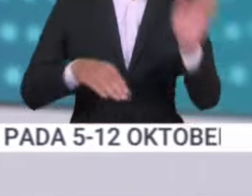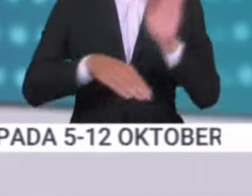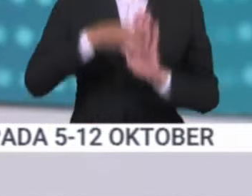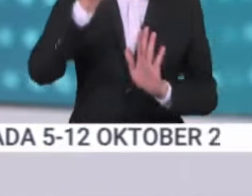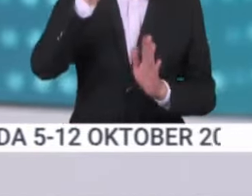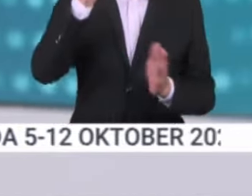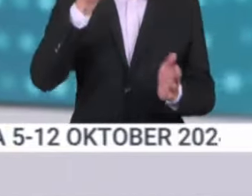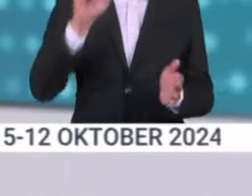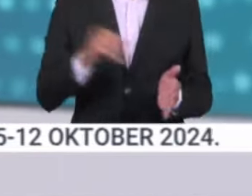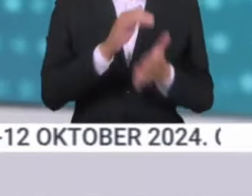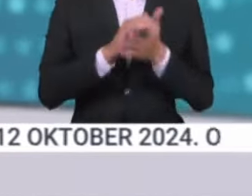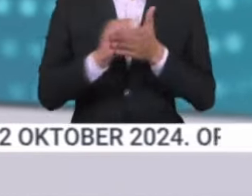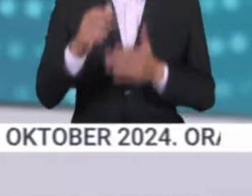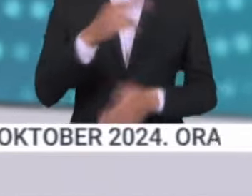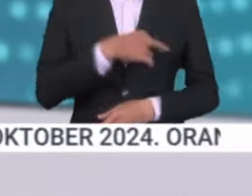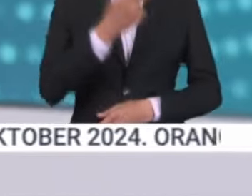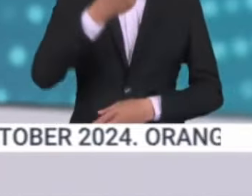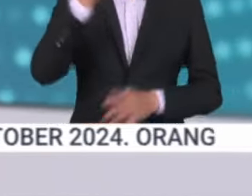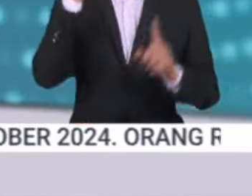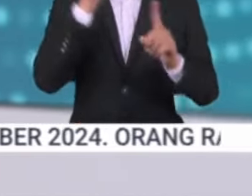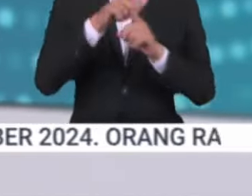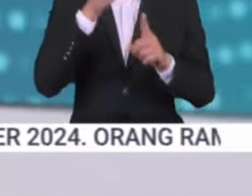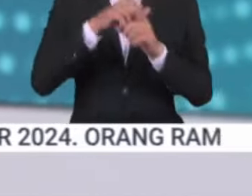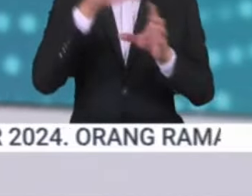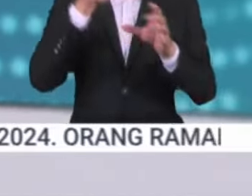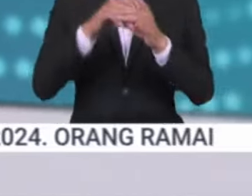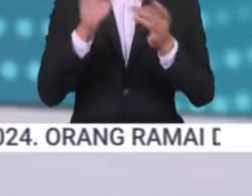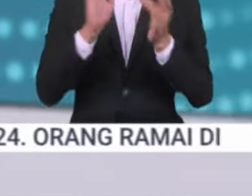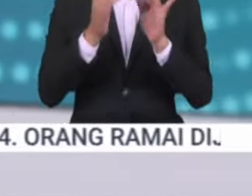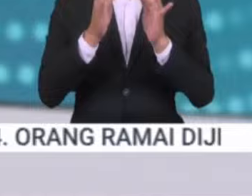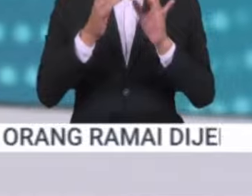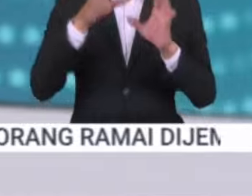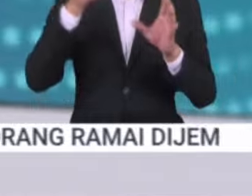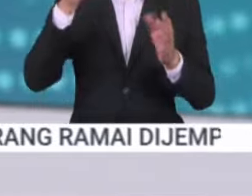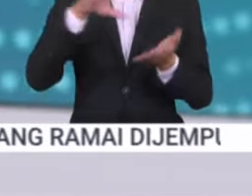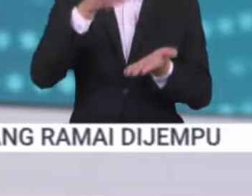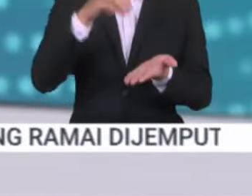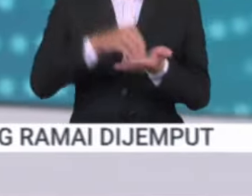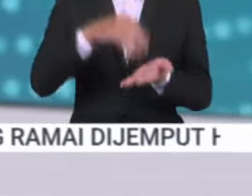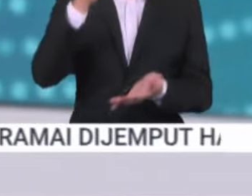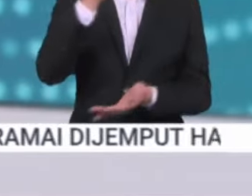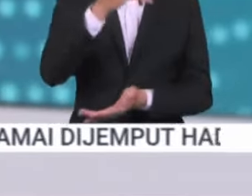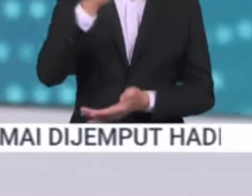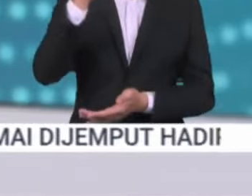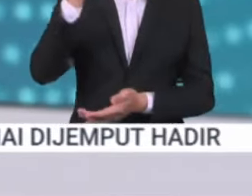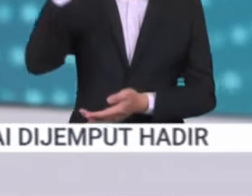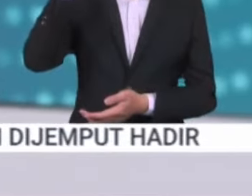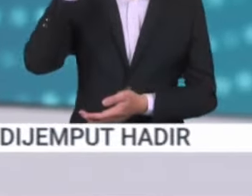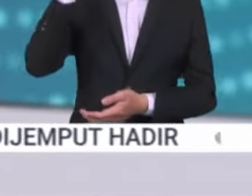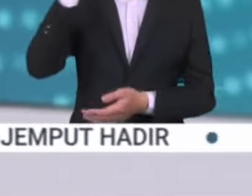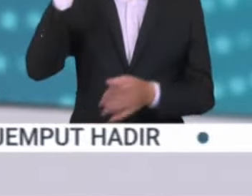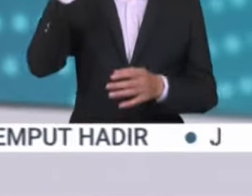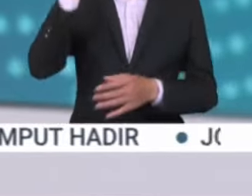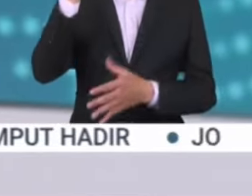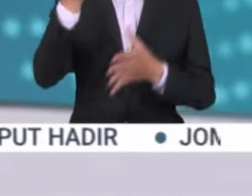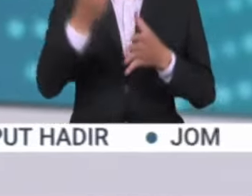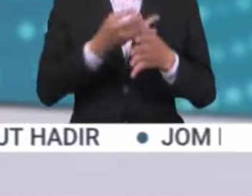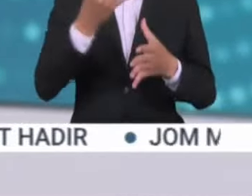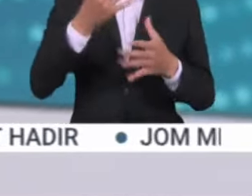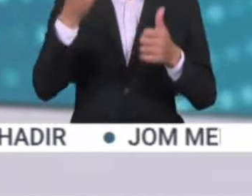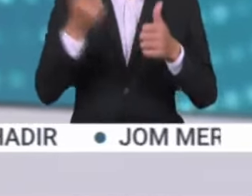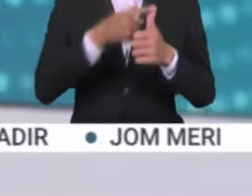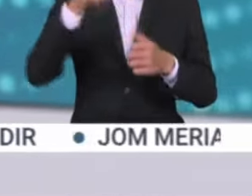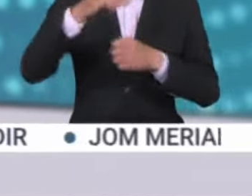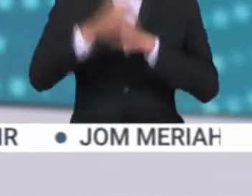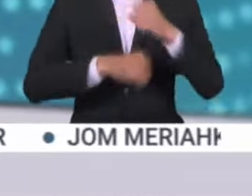Lebih RM1 juta kerugian akibat jenayah penipuan dalam talian direkodkan di Kuala Terengganu dalam tempoh 8 bulan pertama